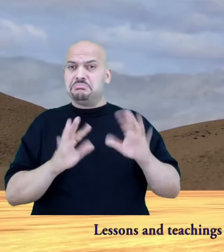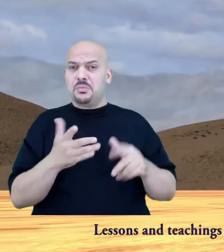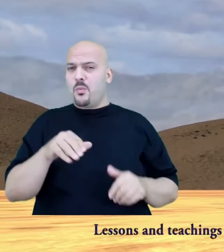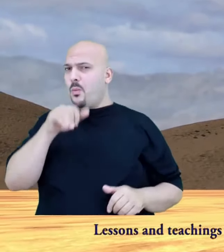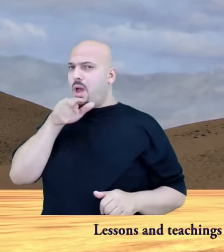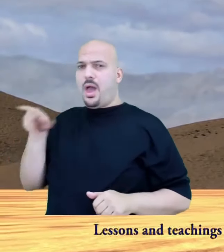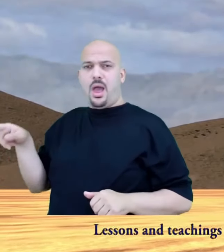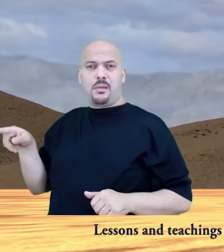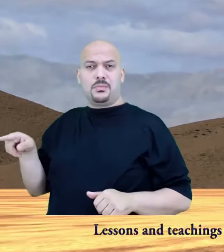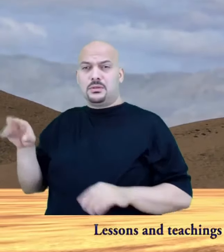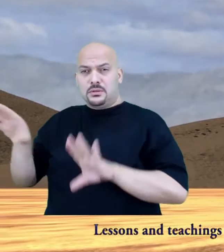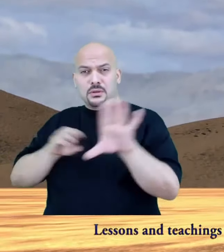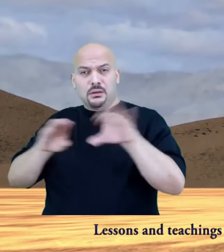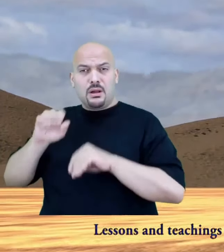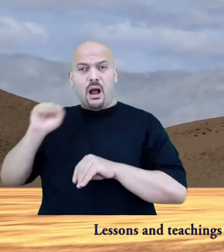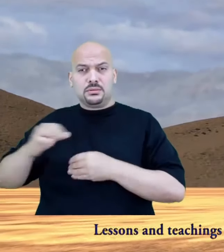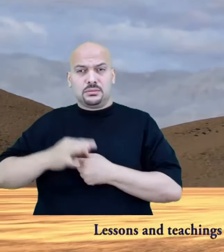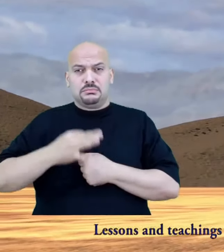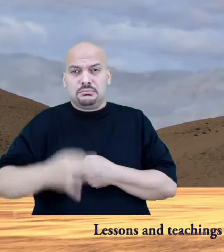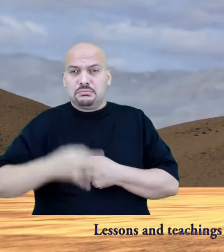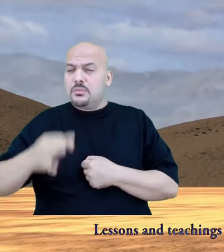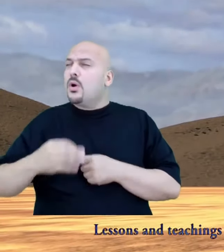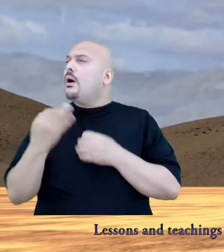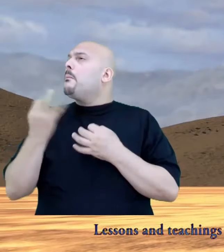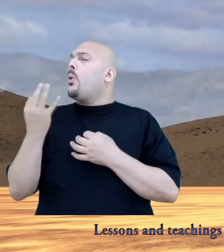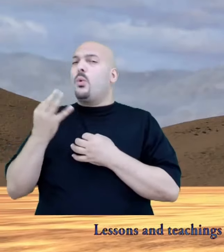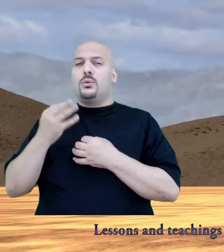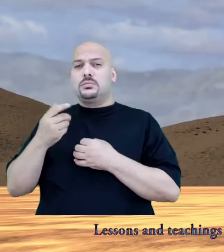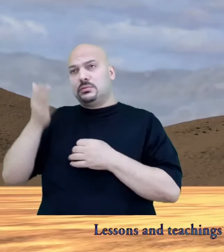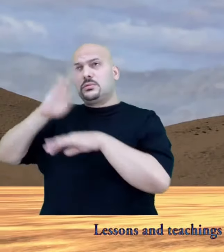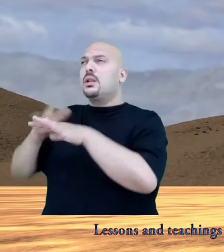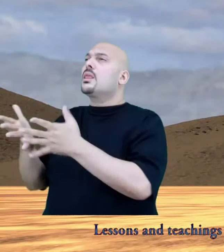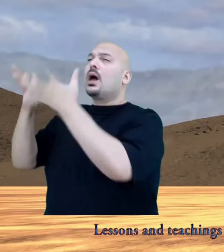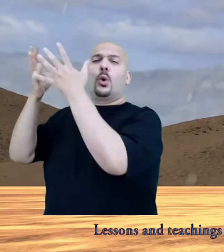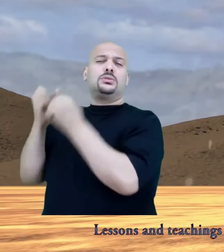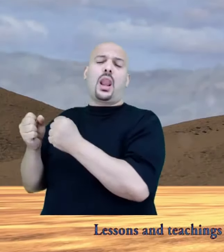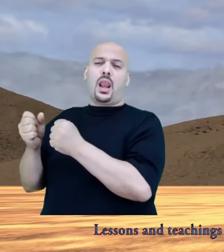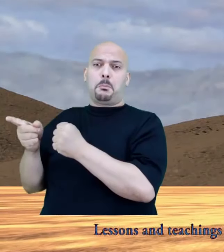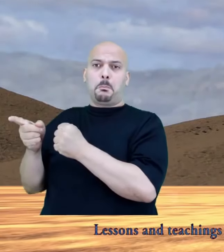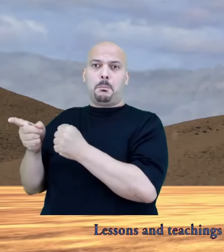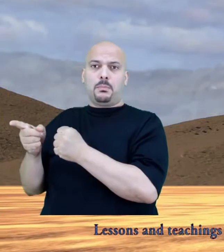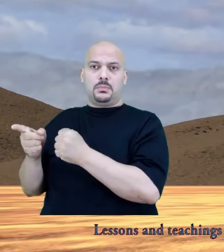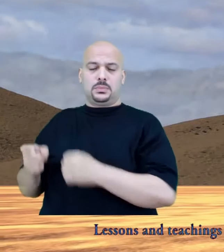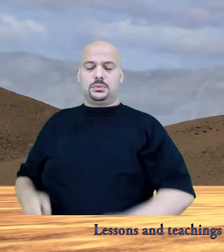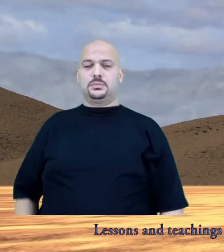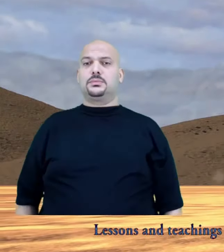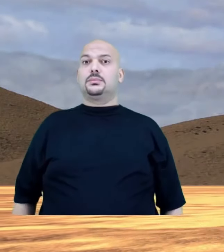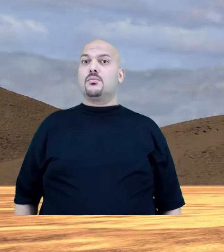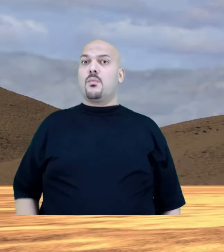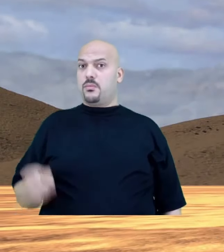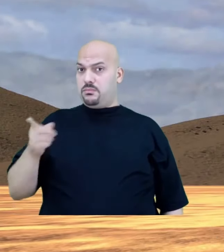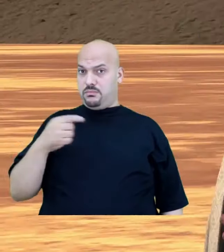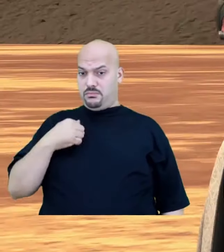دروس وتعاليم لا تنتهي من سيرة الحبيب المحبوب صلى الله عليه وسلم.